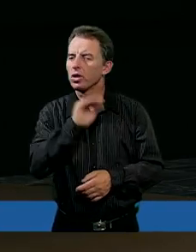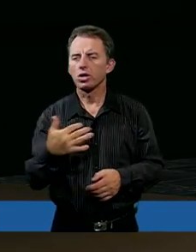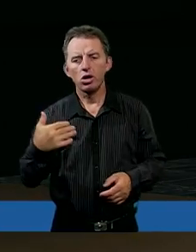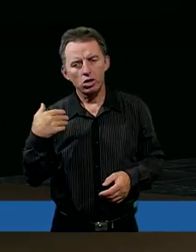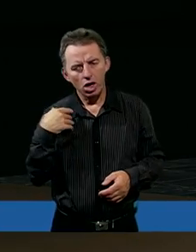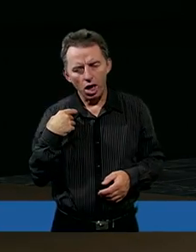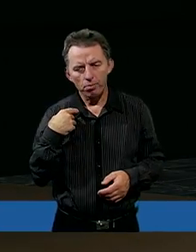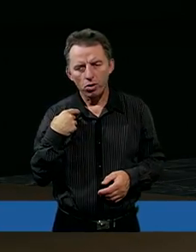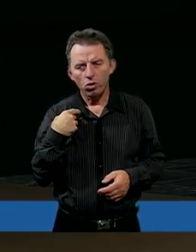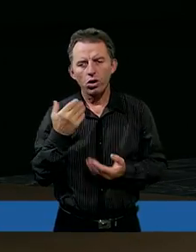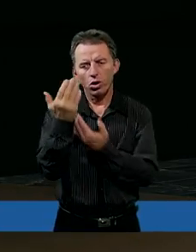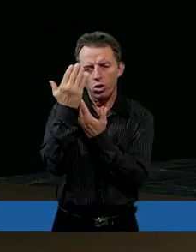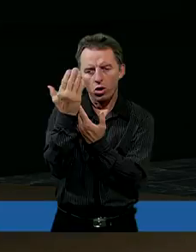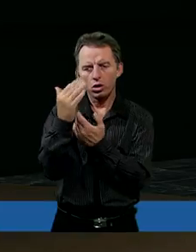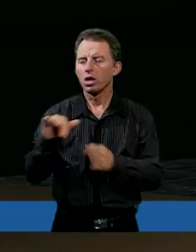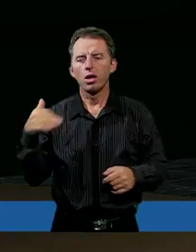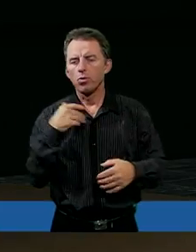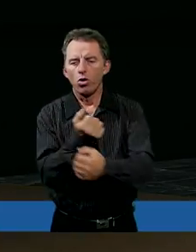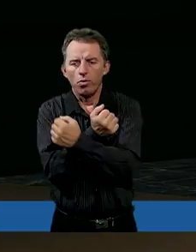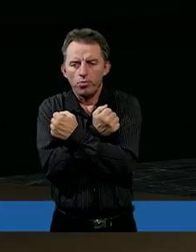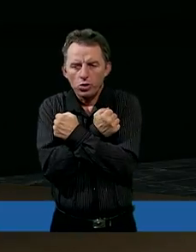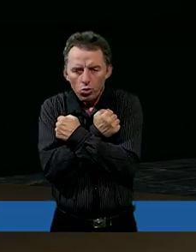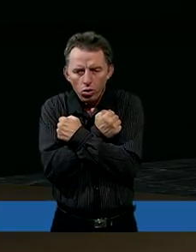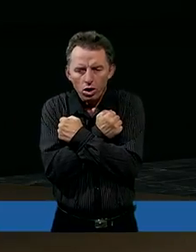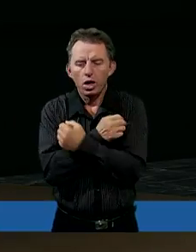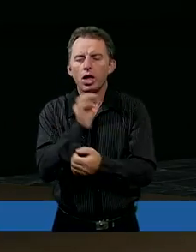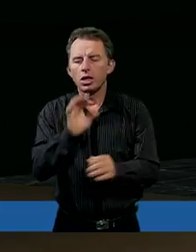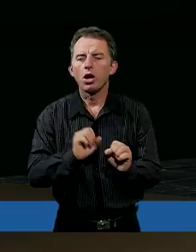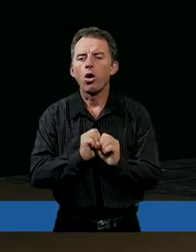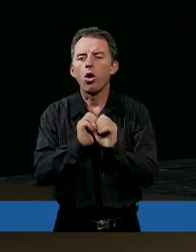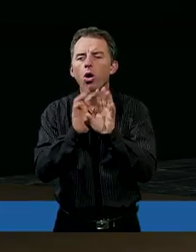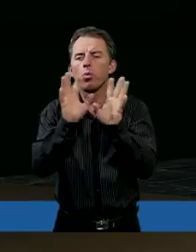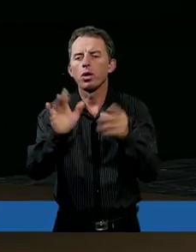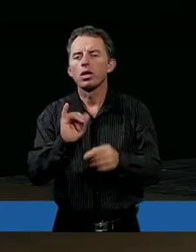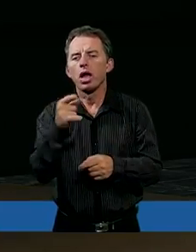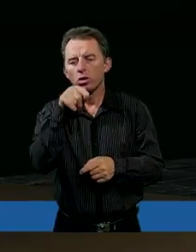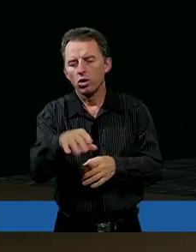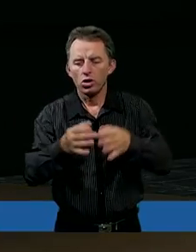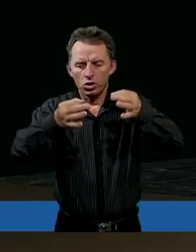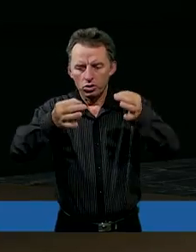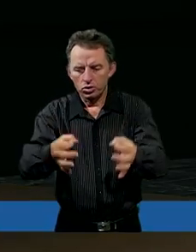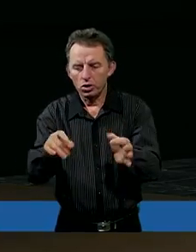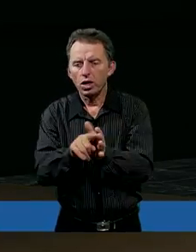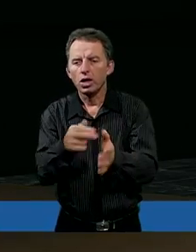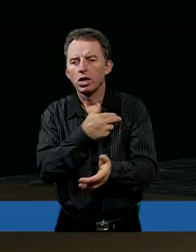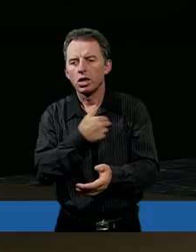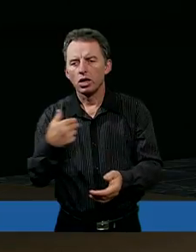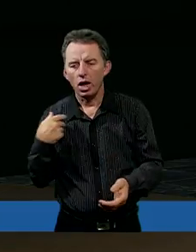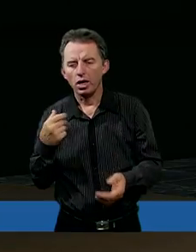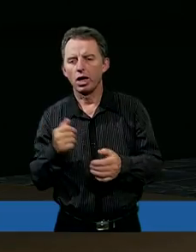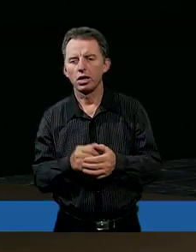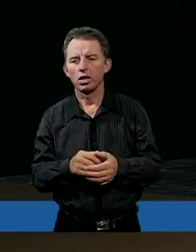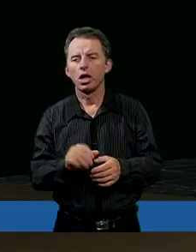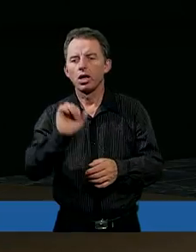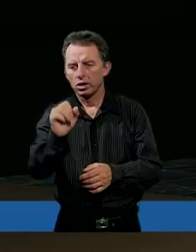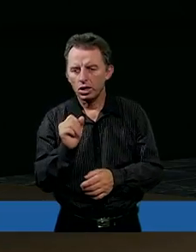nie było Golgoty, nie było miłości Bożej tak objawionej, jak to jest dzisiaj dla nas.